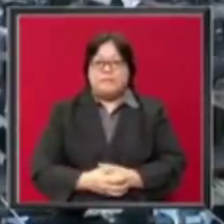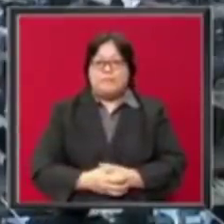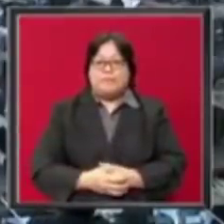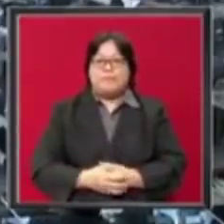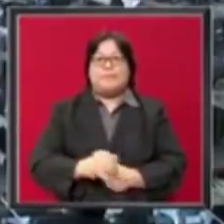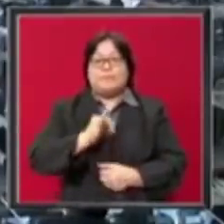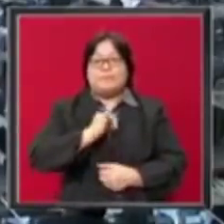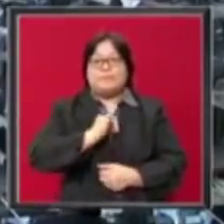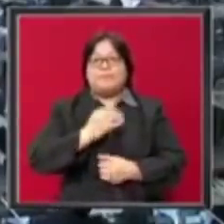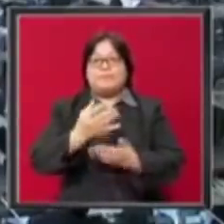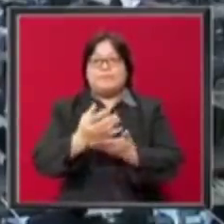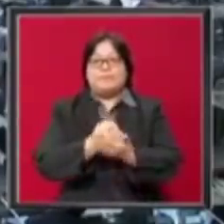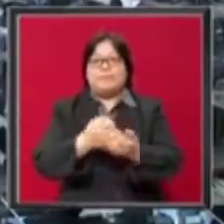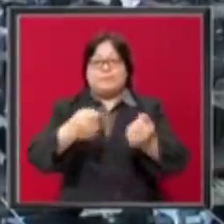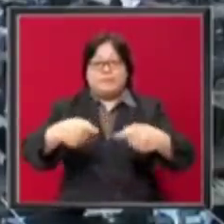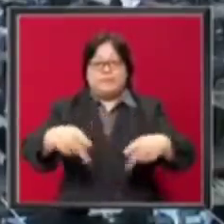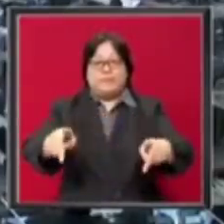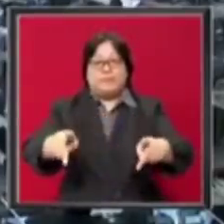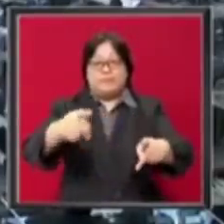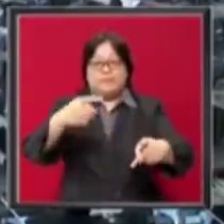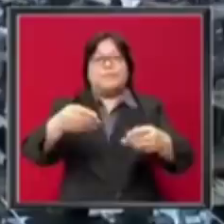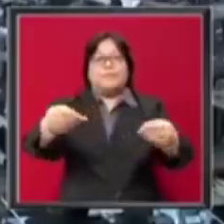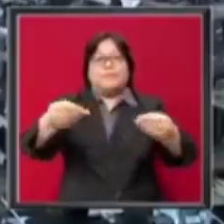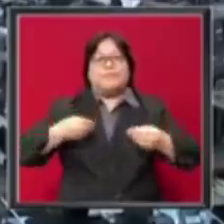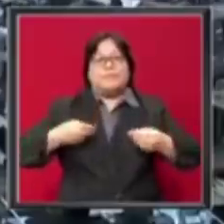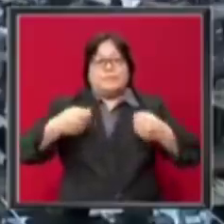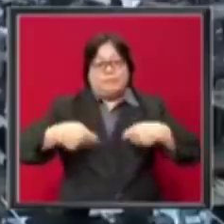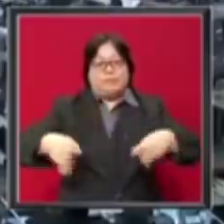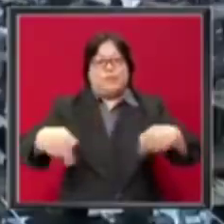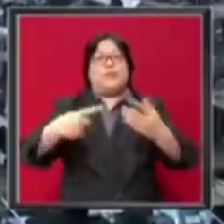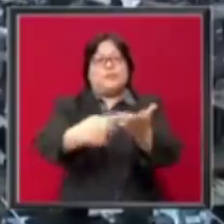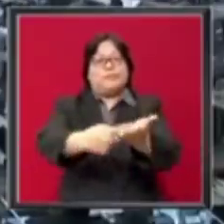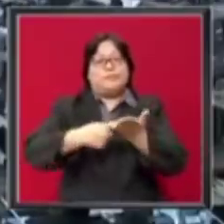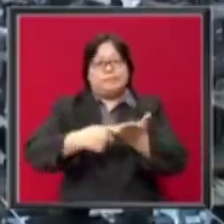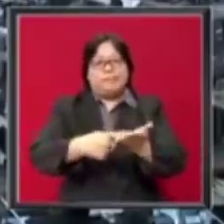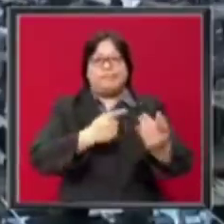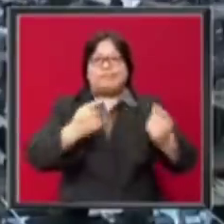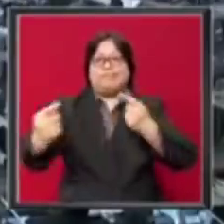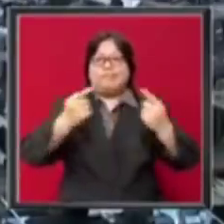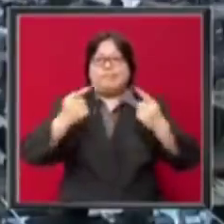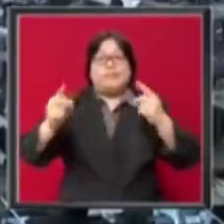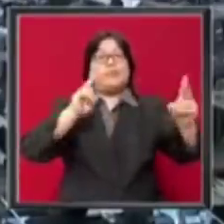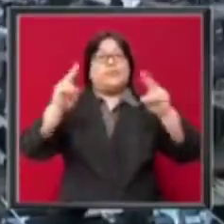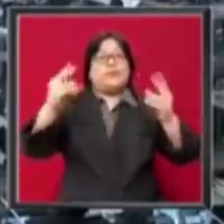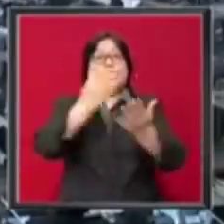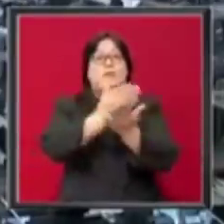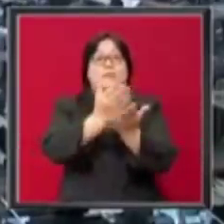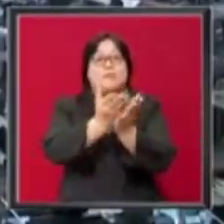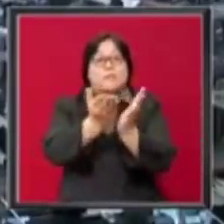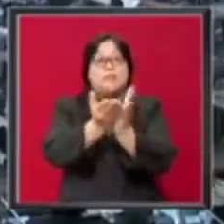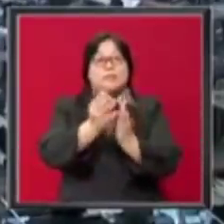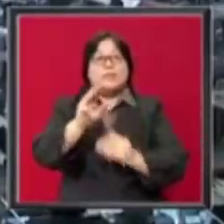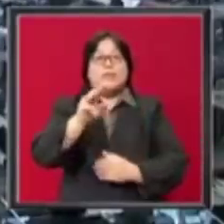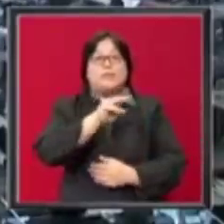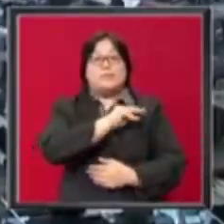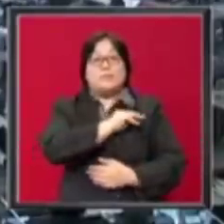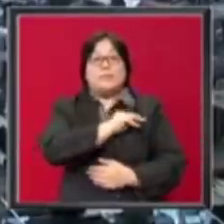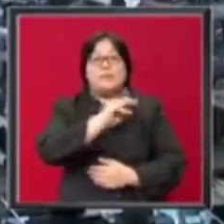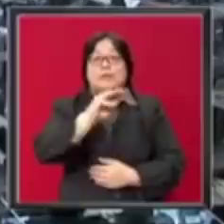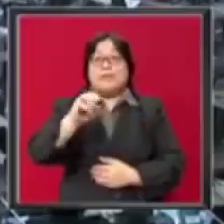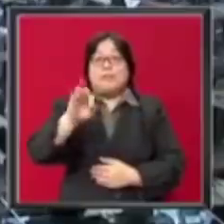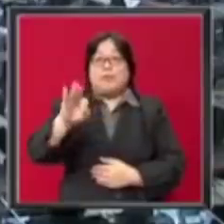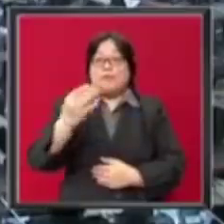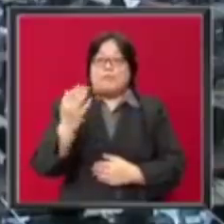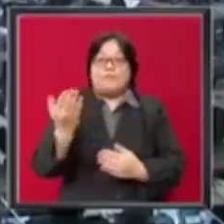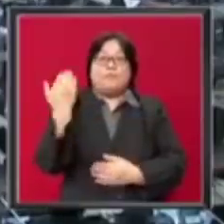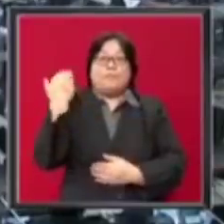untuk kesempatan beri ruang membahaskan ucapan belanjawan Menteri Kewangan